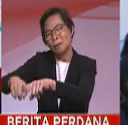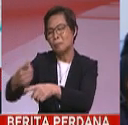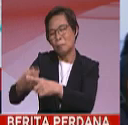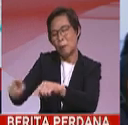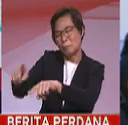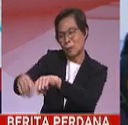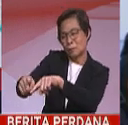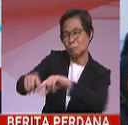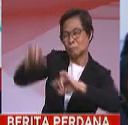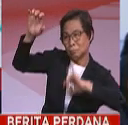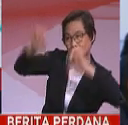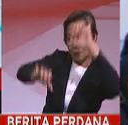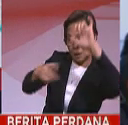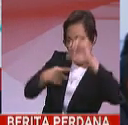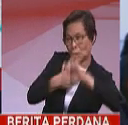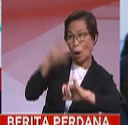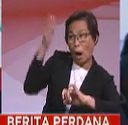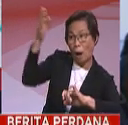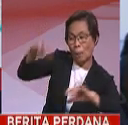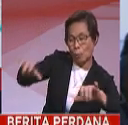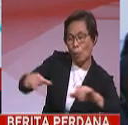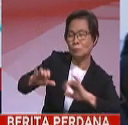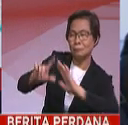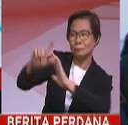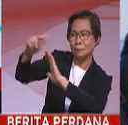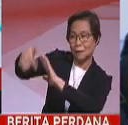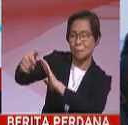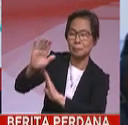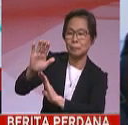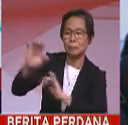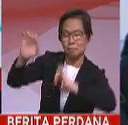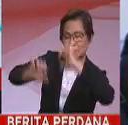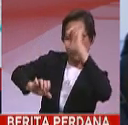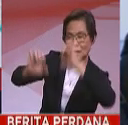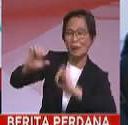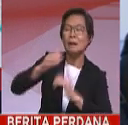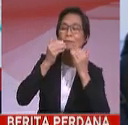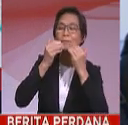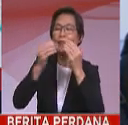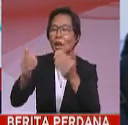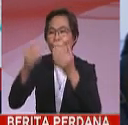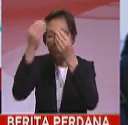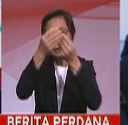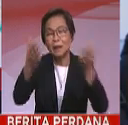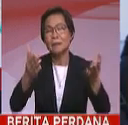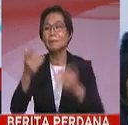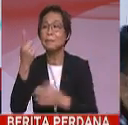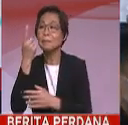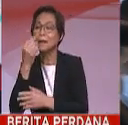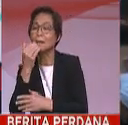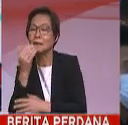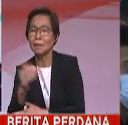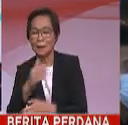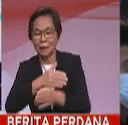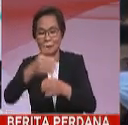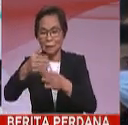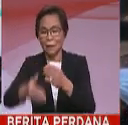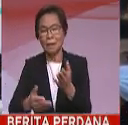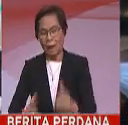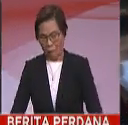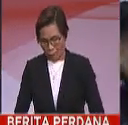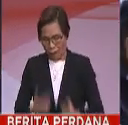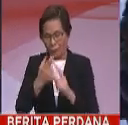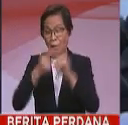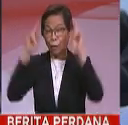kepada penilaian yang kita akan buat kemudian. Baik, terima kasih di atas perkongsian itu tadi. Dan untuk itu, sekian saja langsung